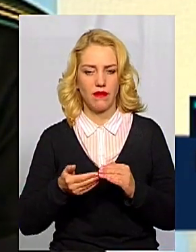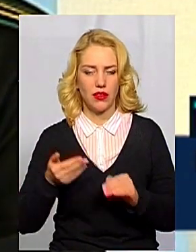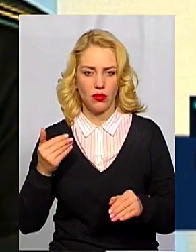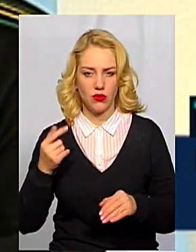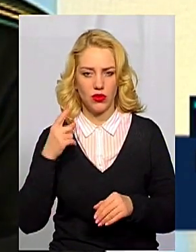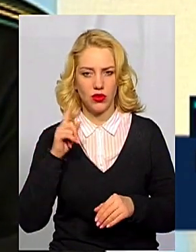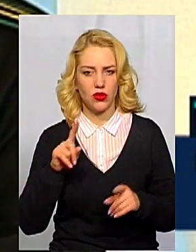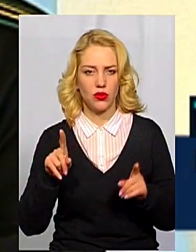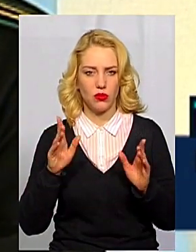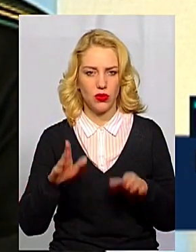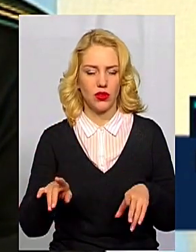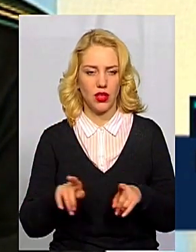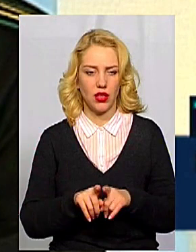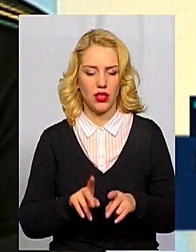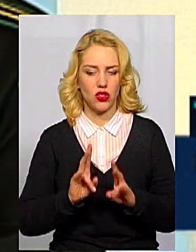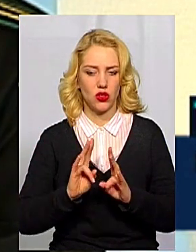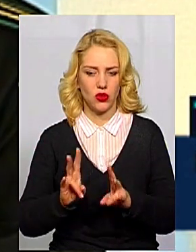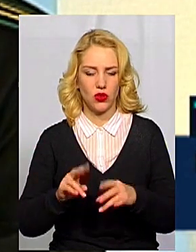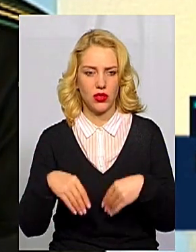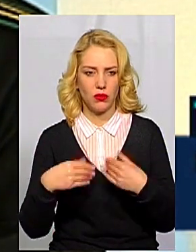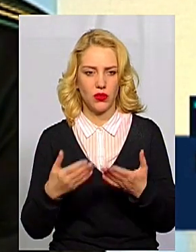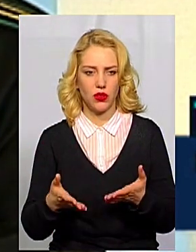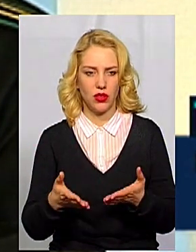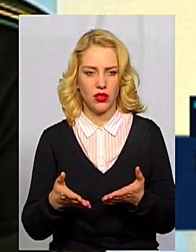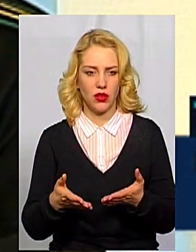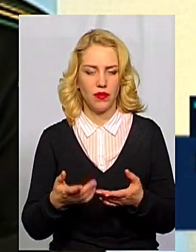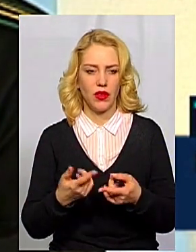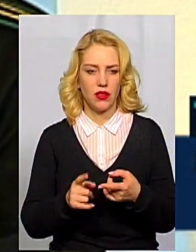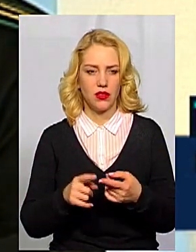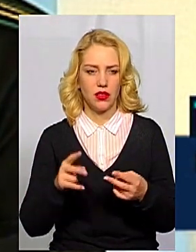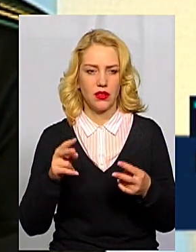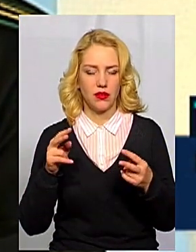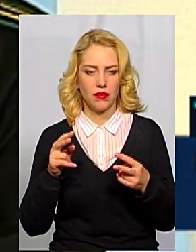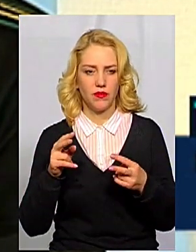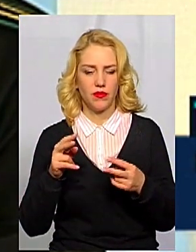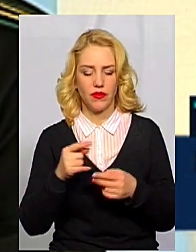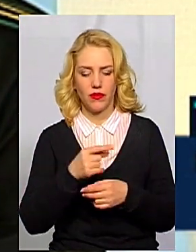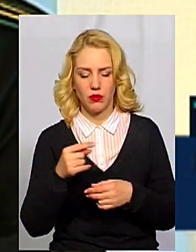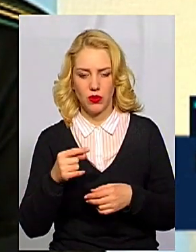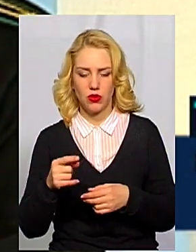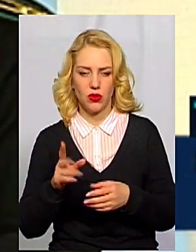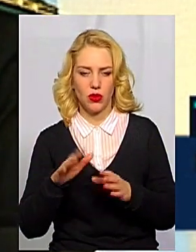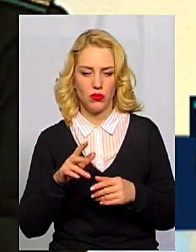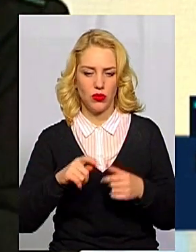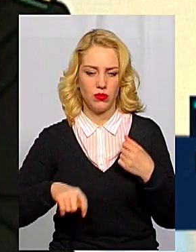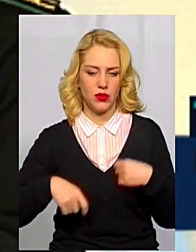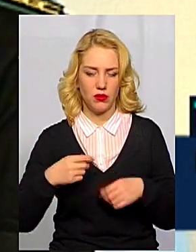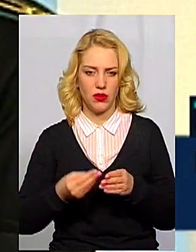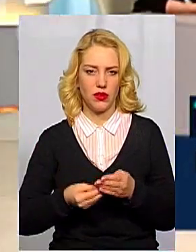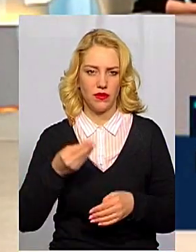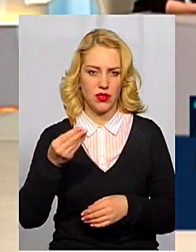це знала, що буде така шкода заподіяна в зговорі. Тобто це слідчі органи з'ясовують, і потім виставляють ті збитки, через суд